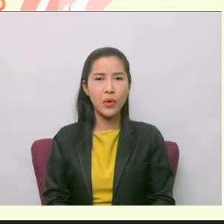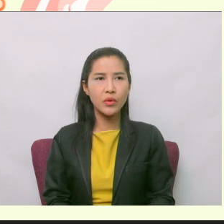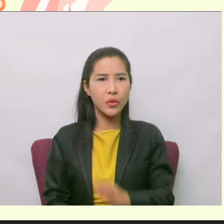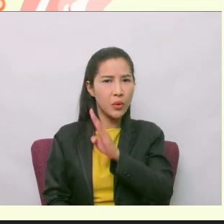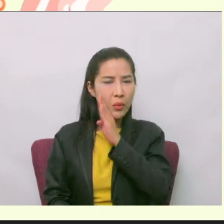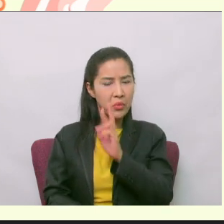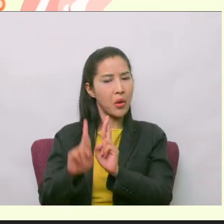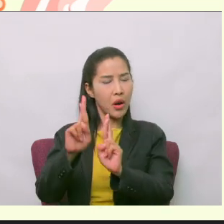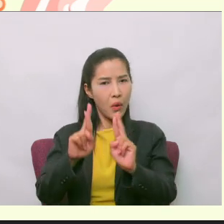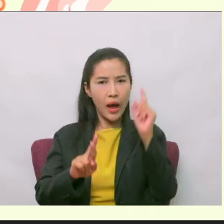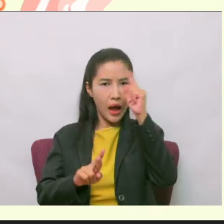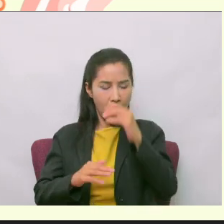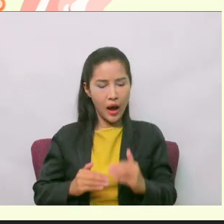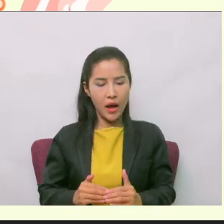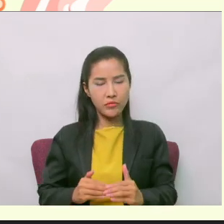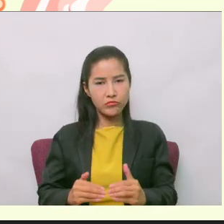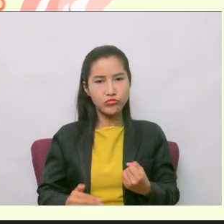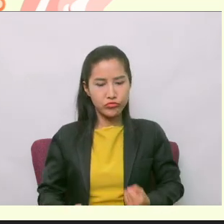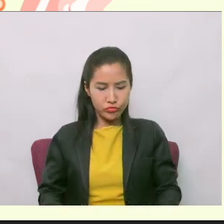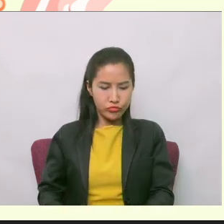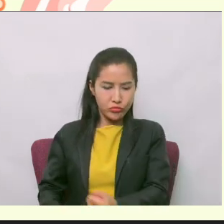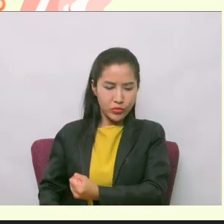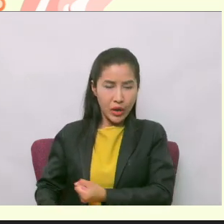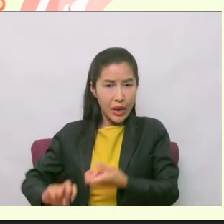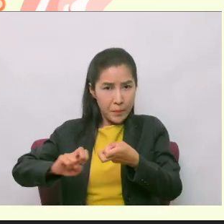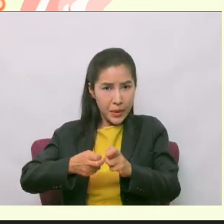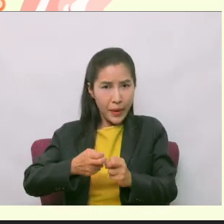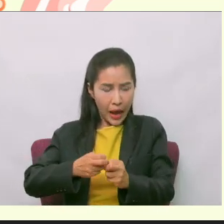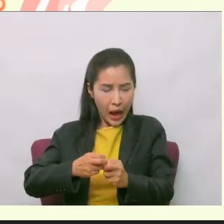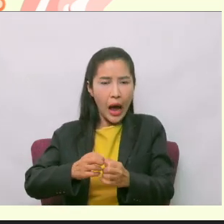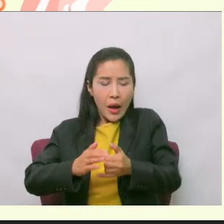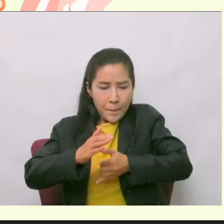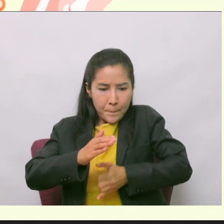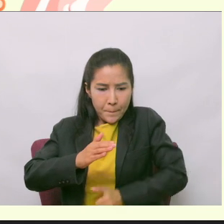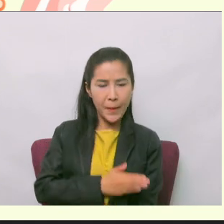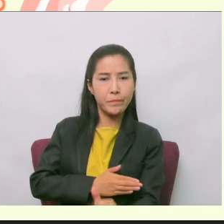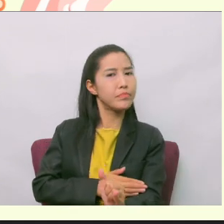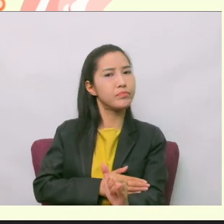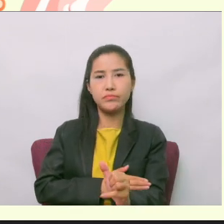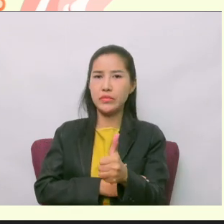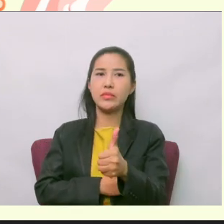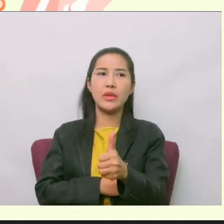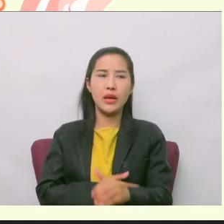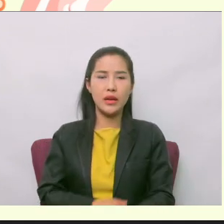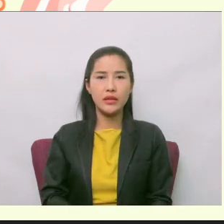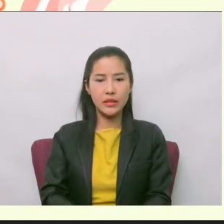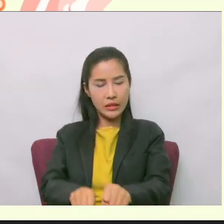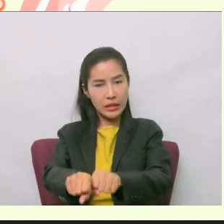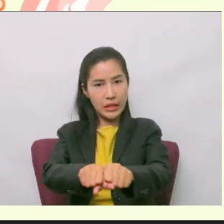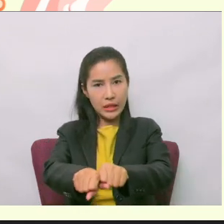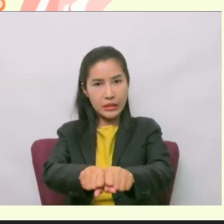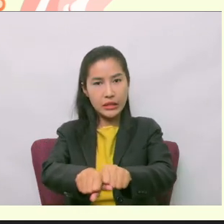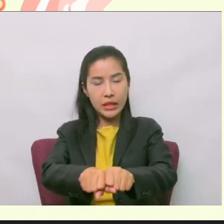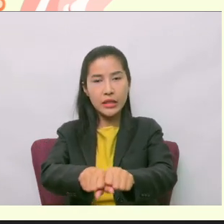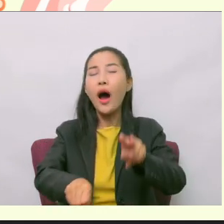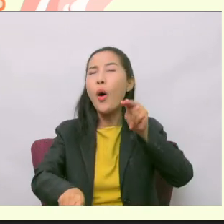ม่แนะนำนะคะว่าให้ใช้ลูกประคบนะคะอาจจะเป็นการแช่เท้าในน้ำอุ่นจะเหมาะกว่านะคะอา